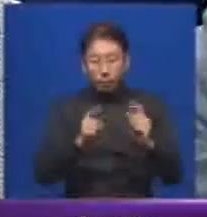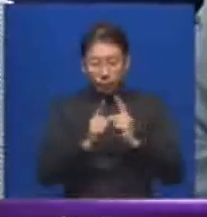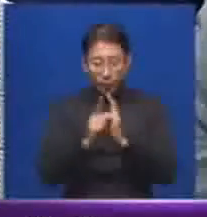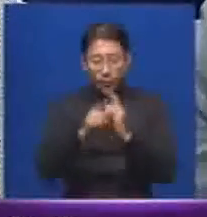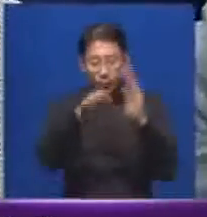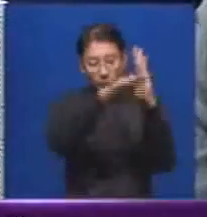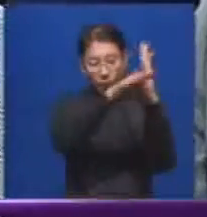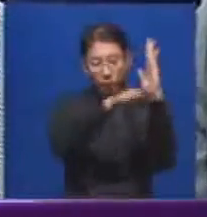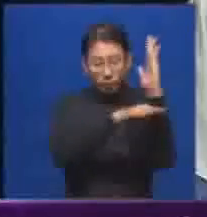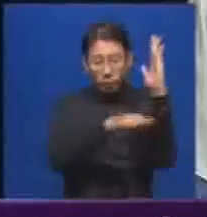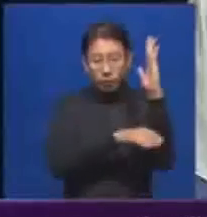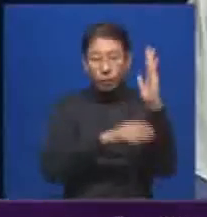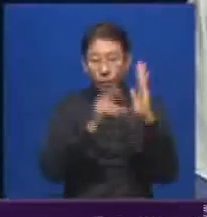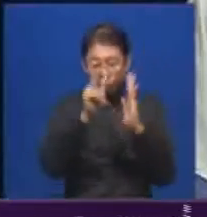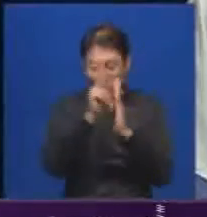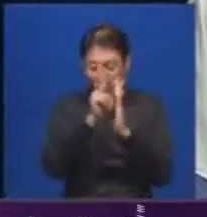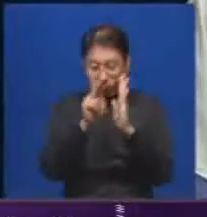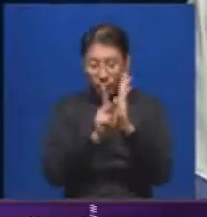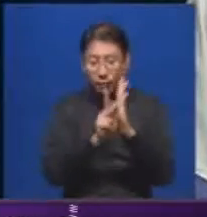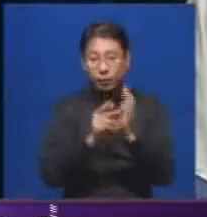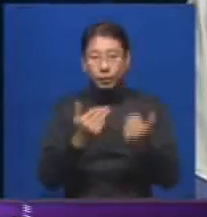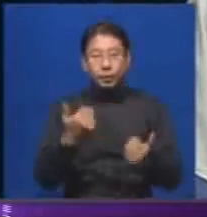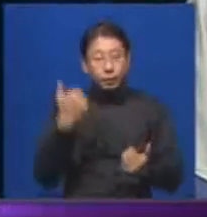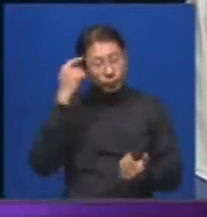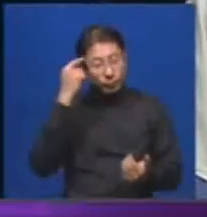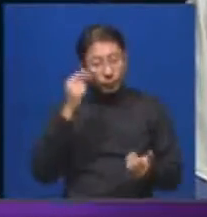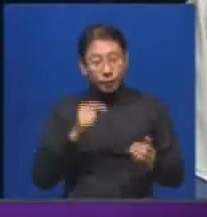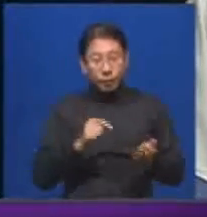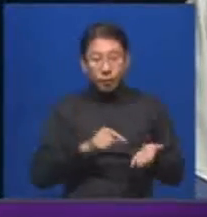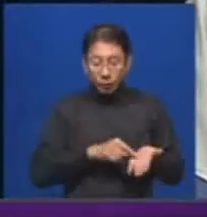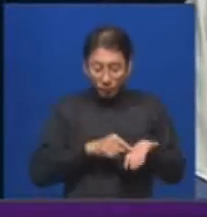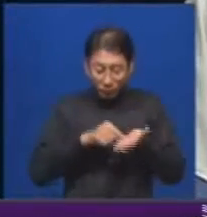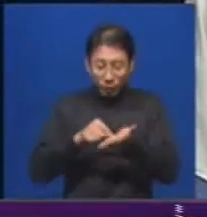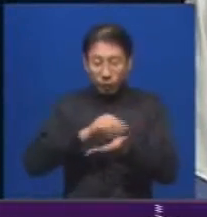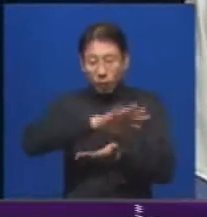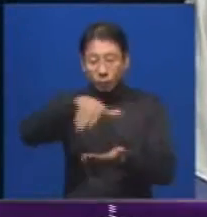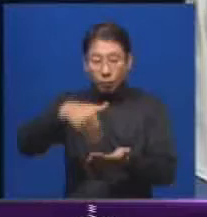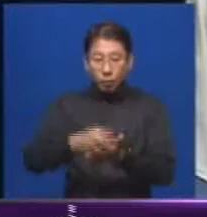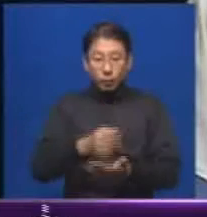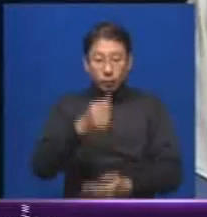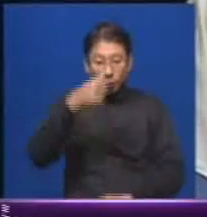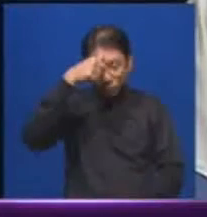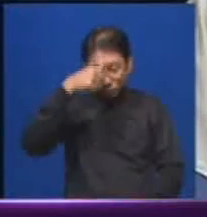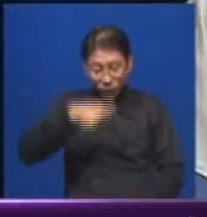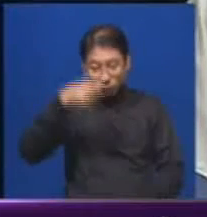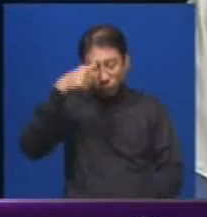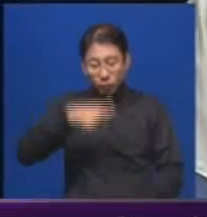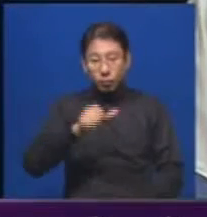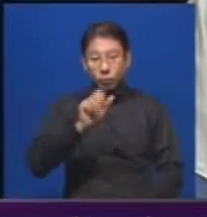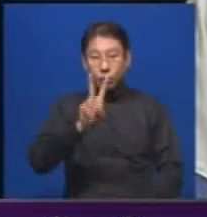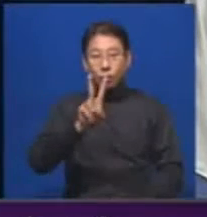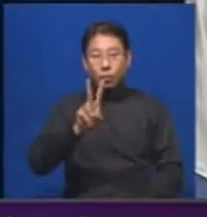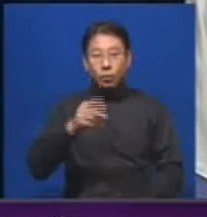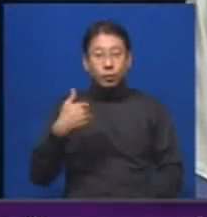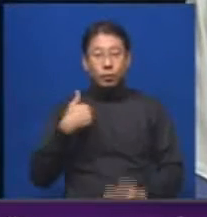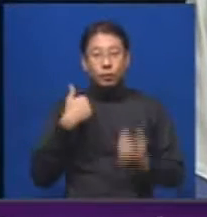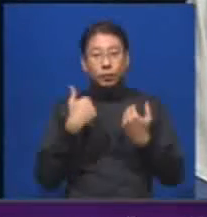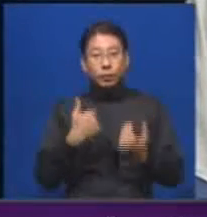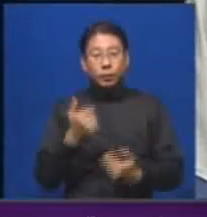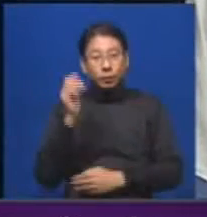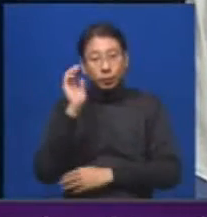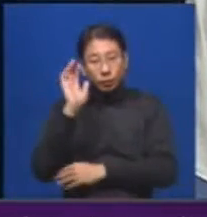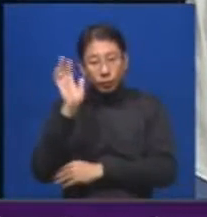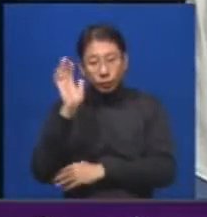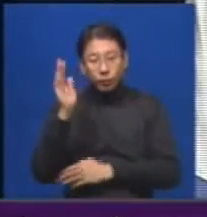นูญและกฎหมายโดยจะเปิดเผยข้อเสนอทั้งหมดภายใน 1-2 วันนี้ค่ะและหากว่าทุกฝ่ายยอมรับ